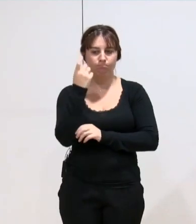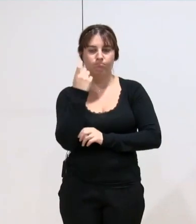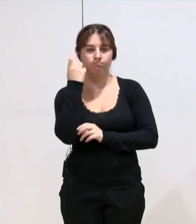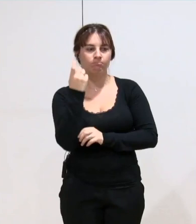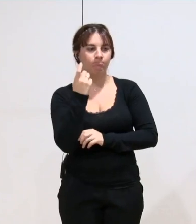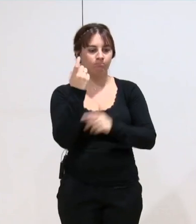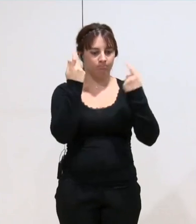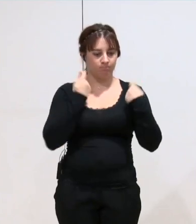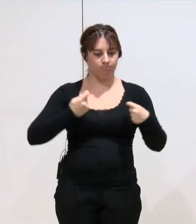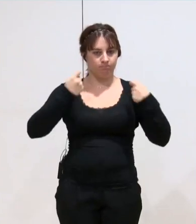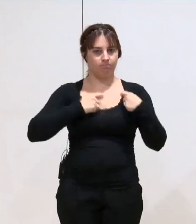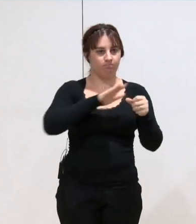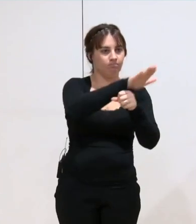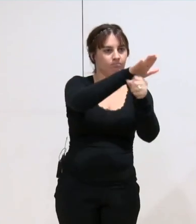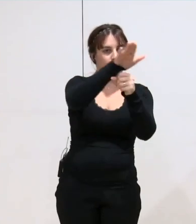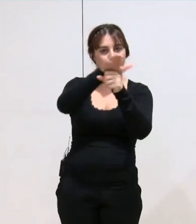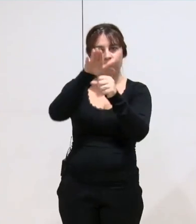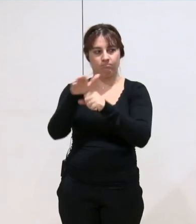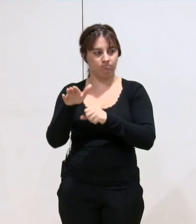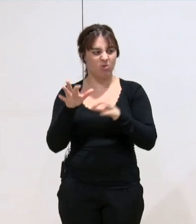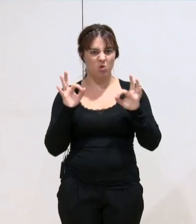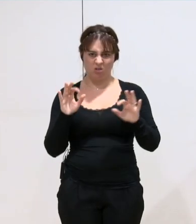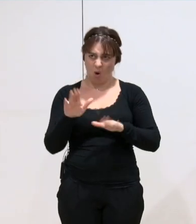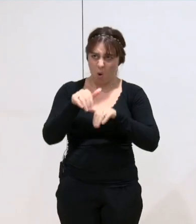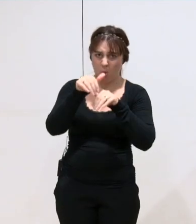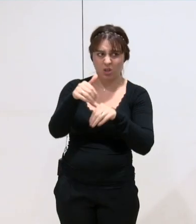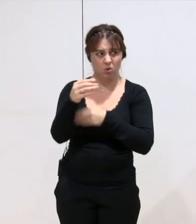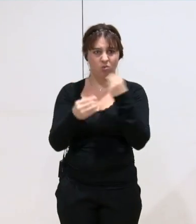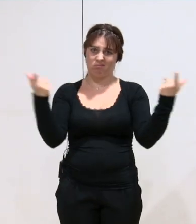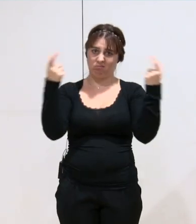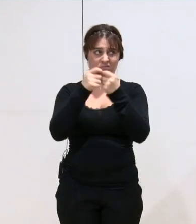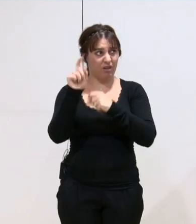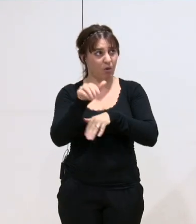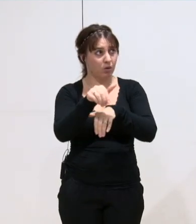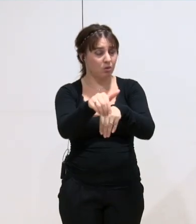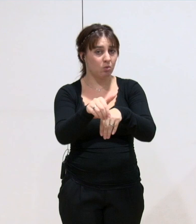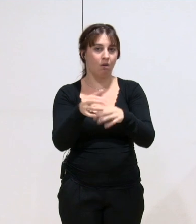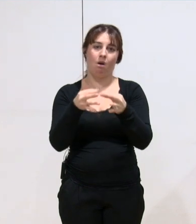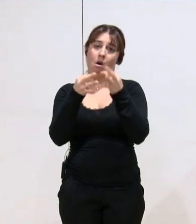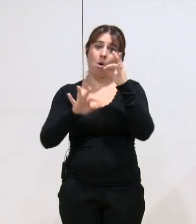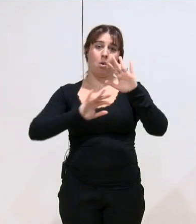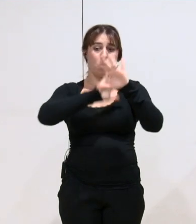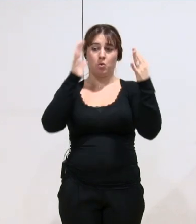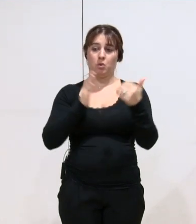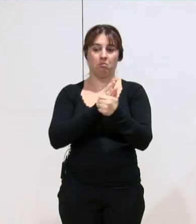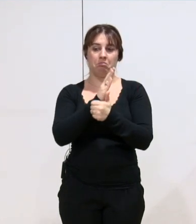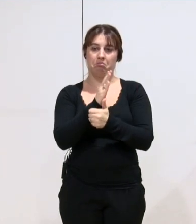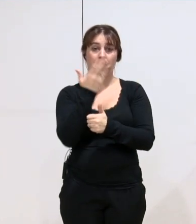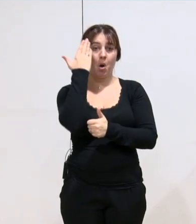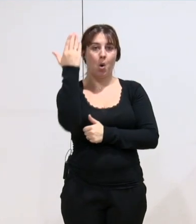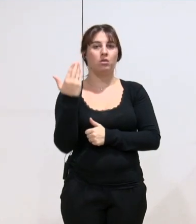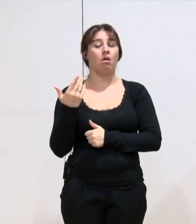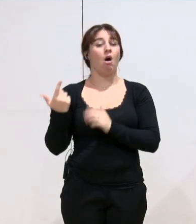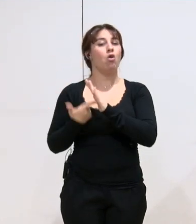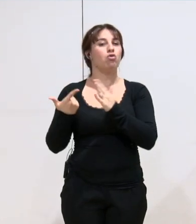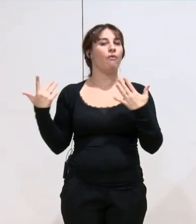frais des déplacements est bien à l'ordre du jour? Donc, les grandes conclusions qu'on a vues, aucun autre double remboursement n'a